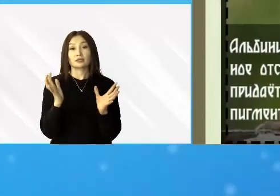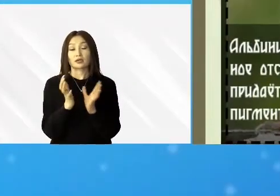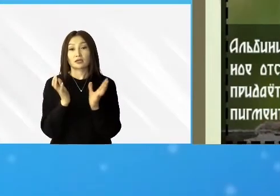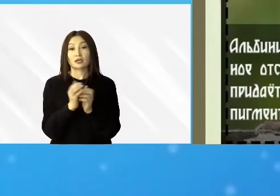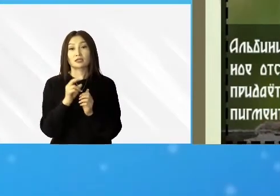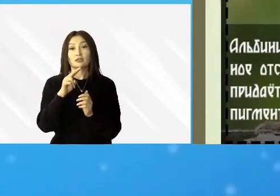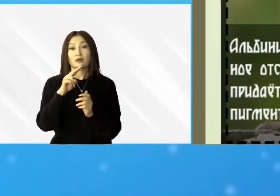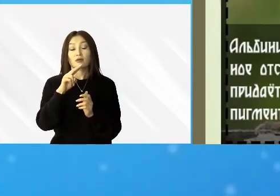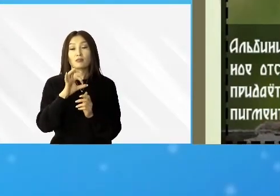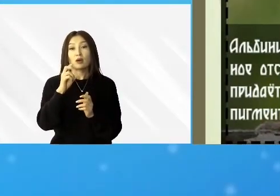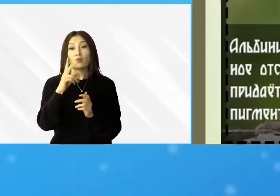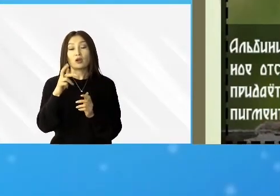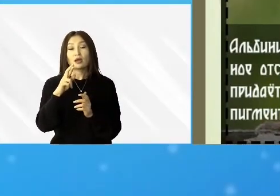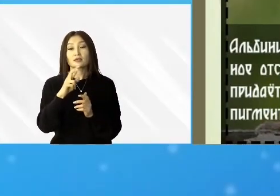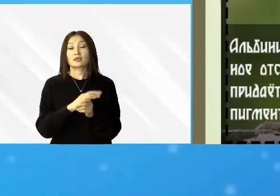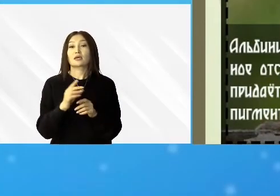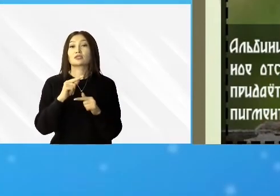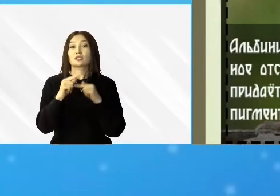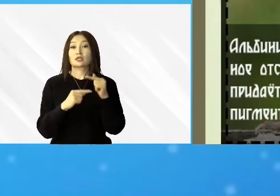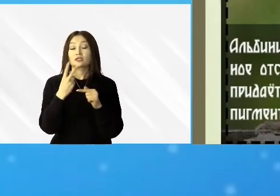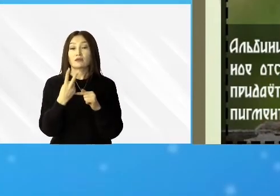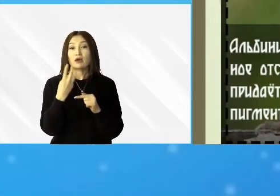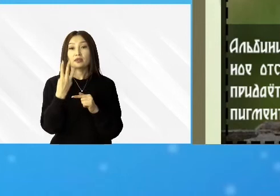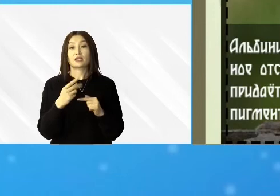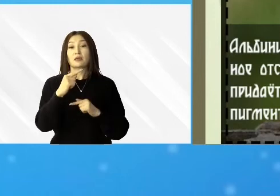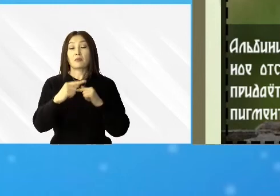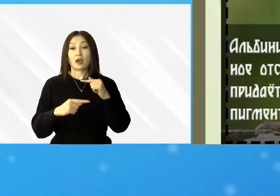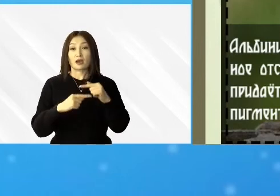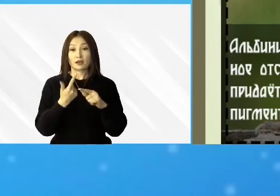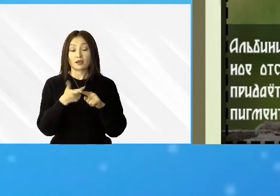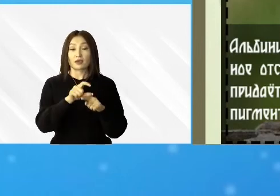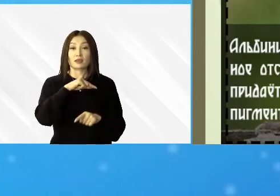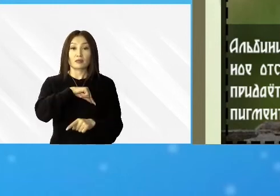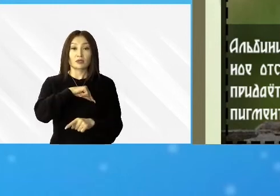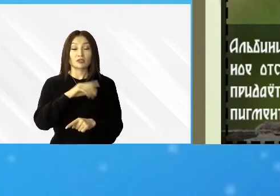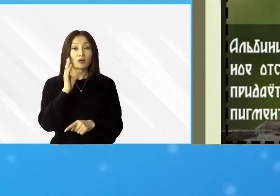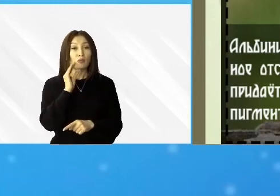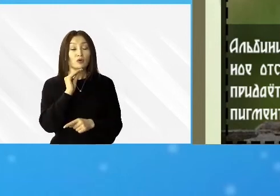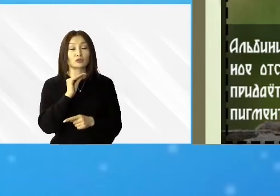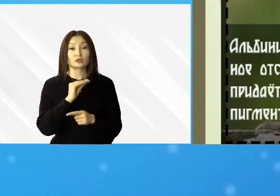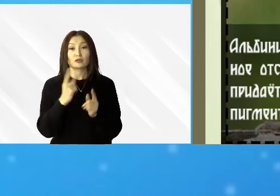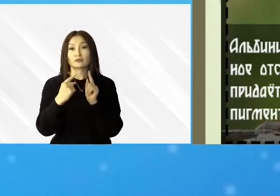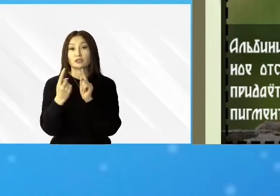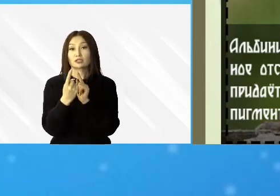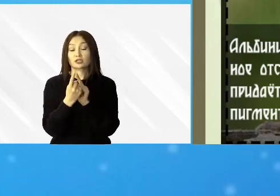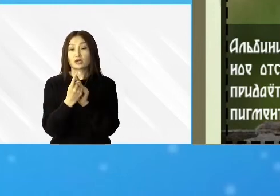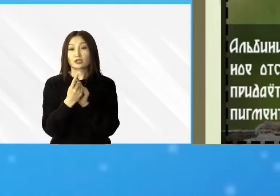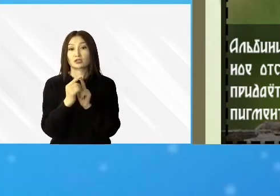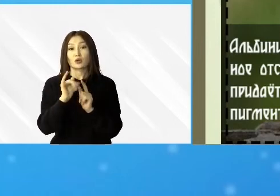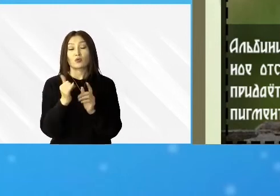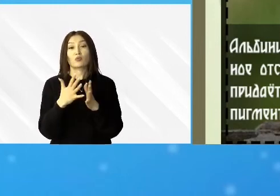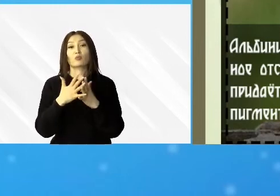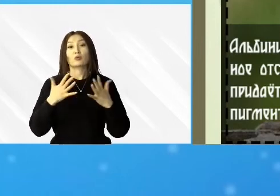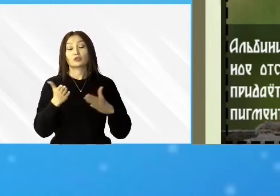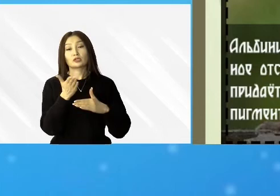в популяции. В результате через 2-3 поколения этот признак может встречаться у